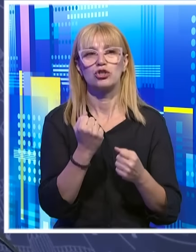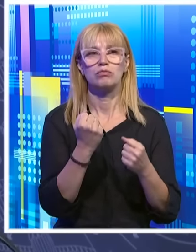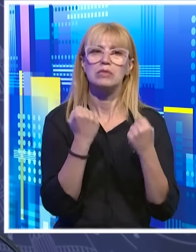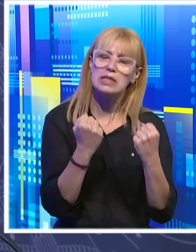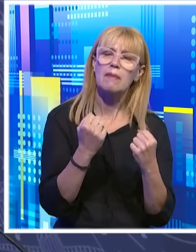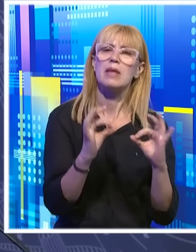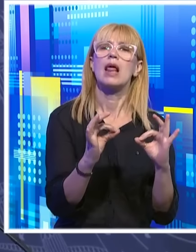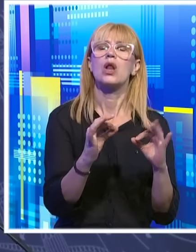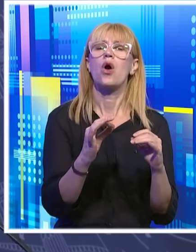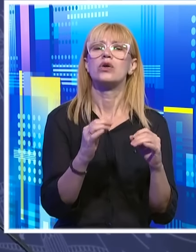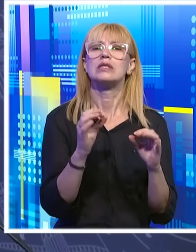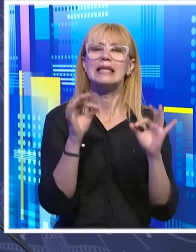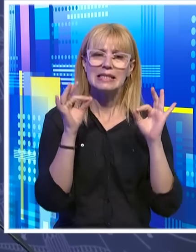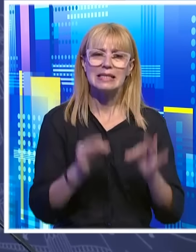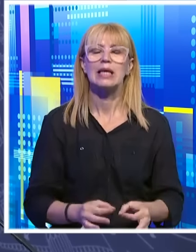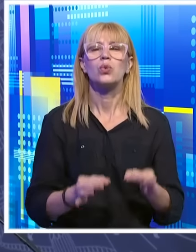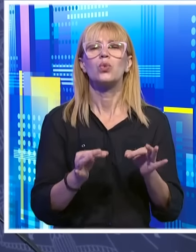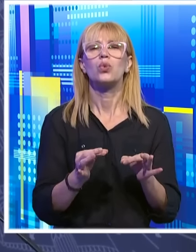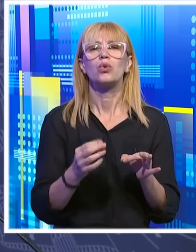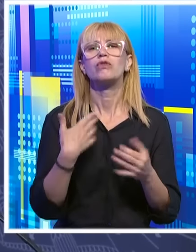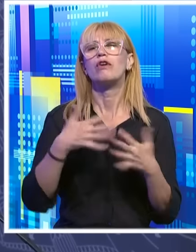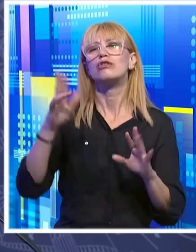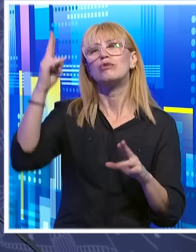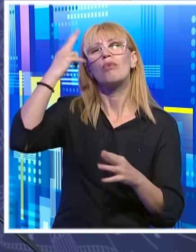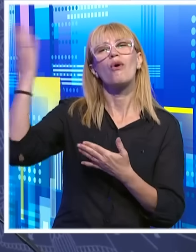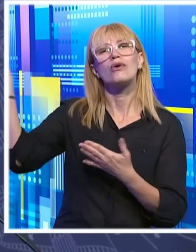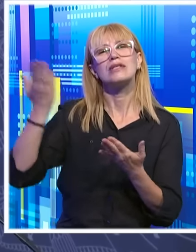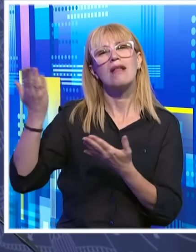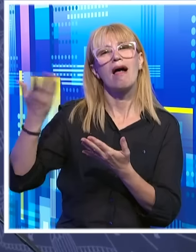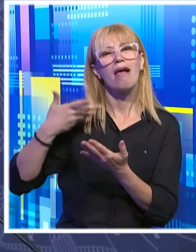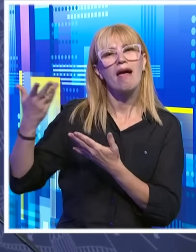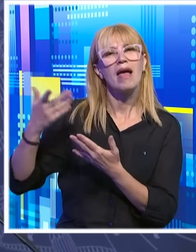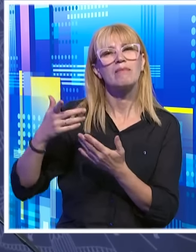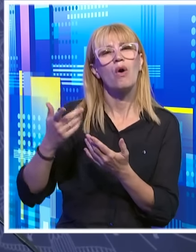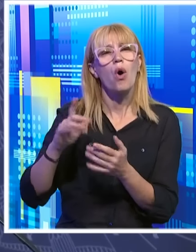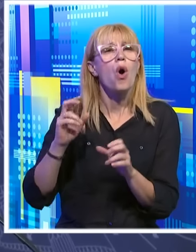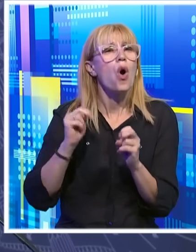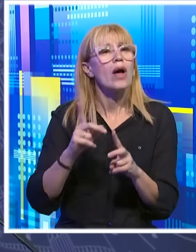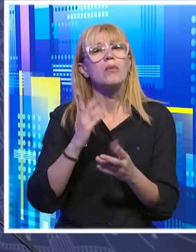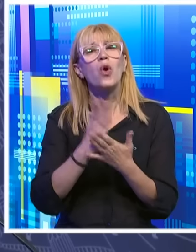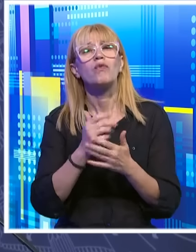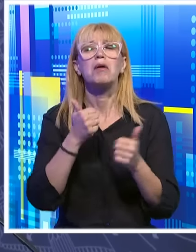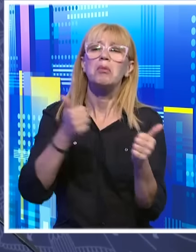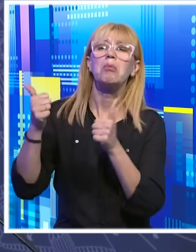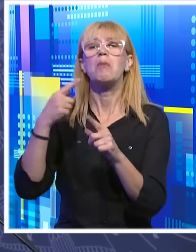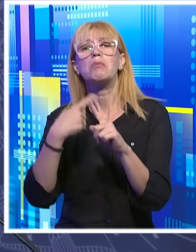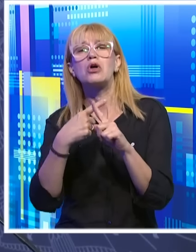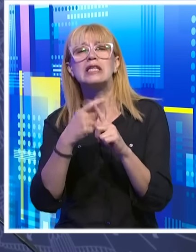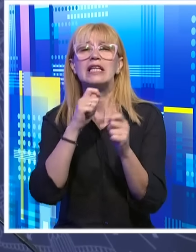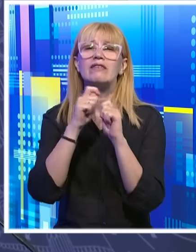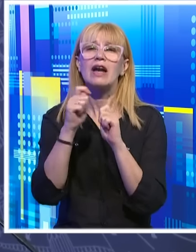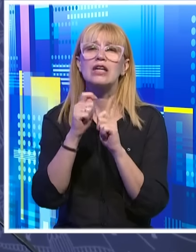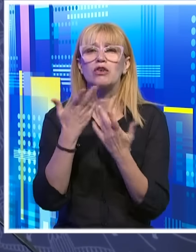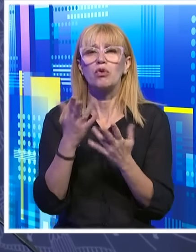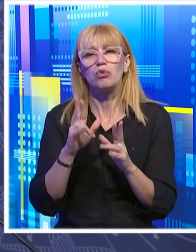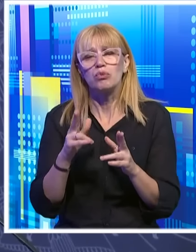sigurnost, jer i dobro se poznajemo i ne moraju ti razgovori da budu laki, ali to je žena koja je dolazila u Srbiju i to